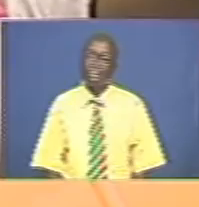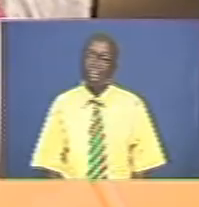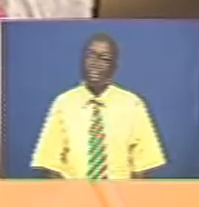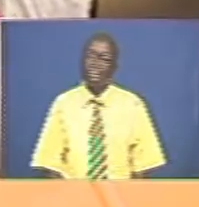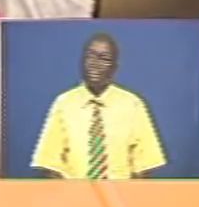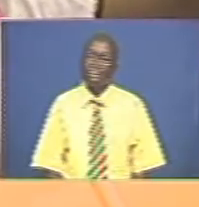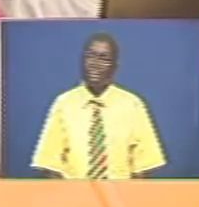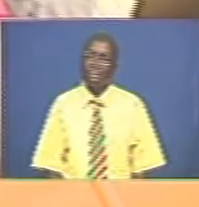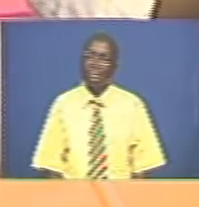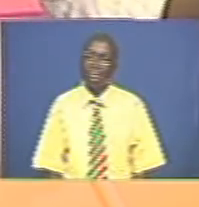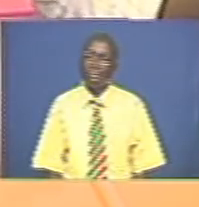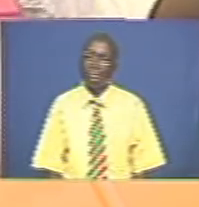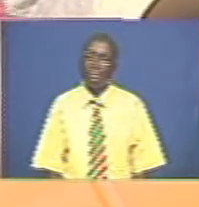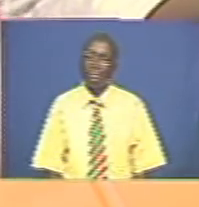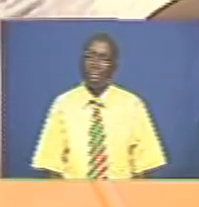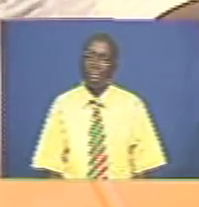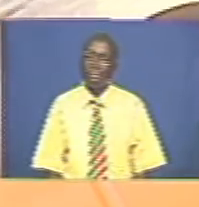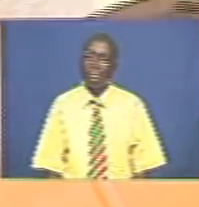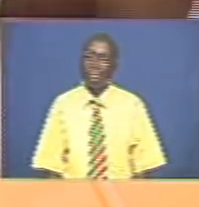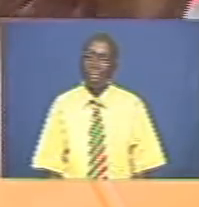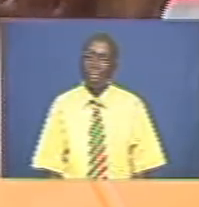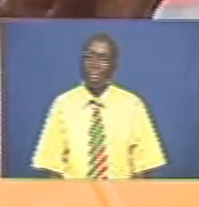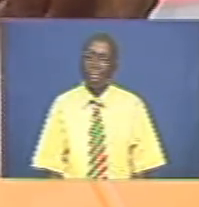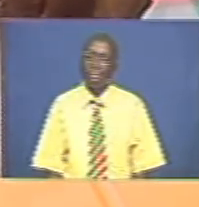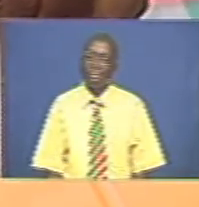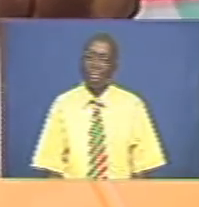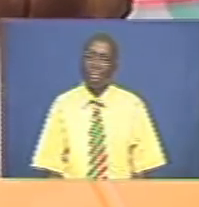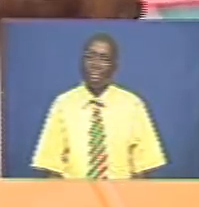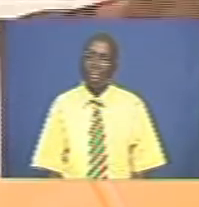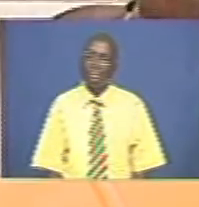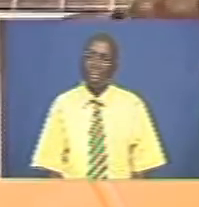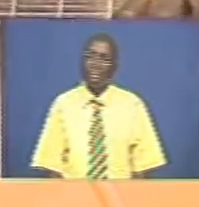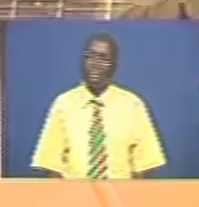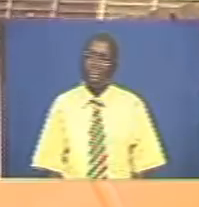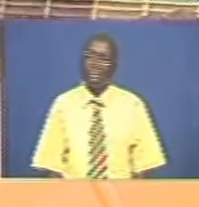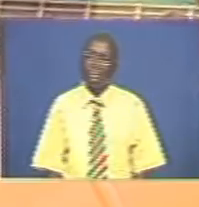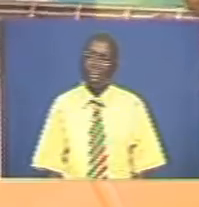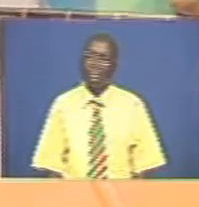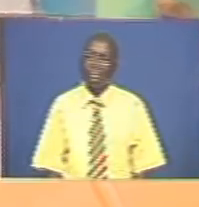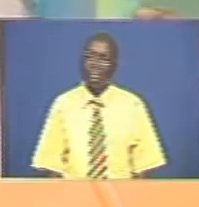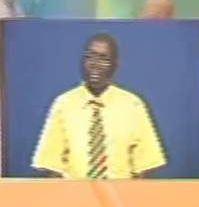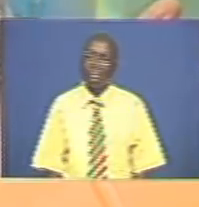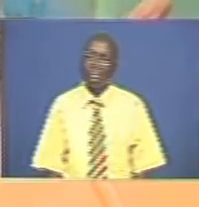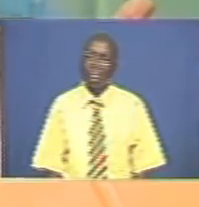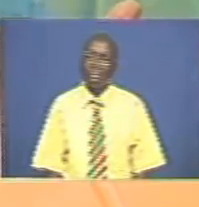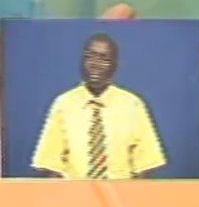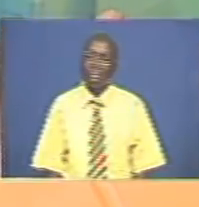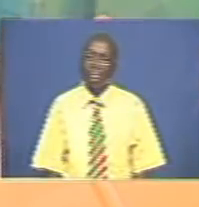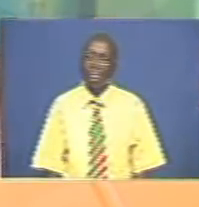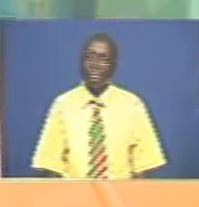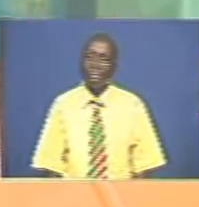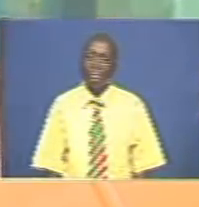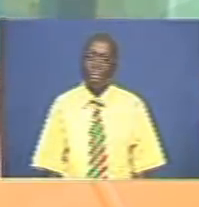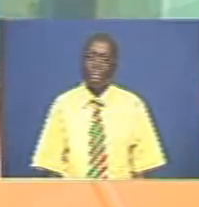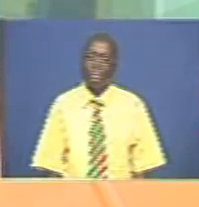Headed down south to the land of the pine, climbing my way into North Carolina. Staring up the